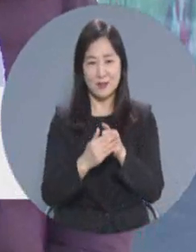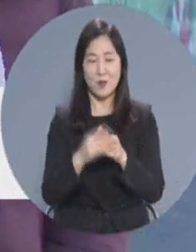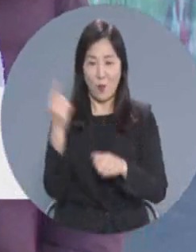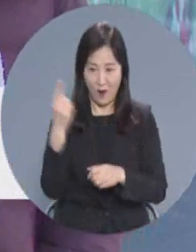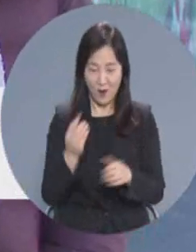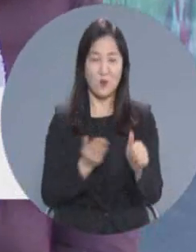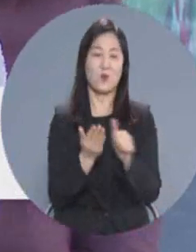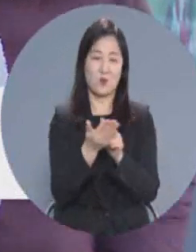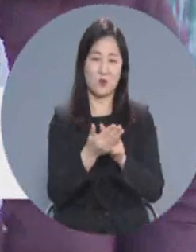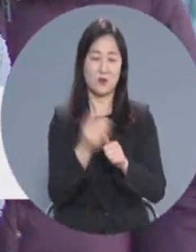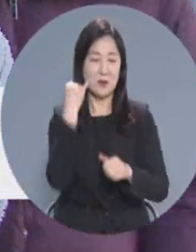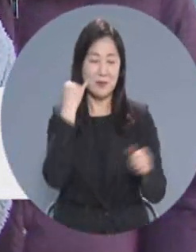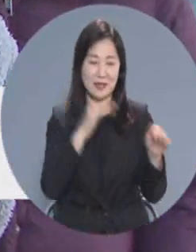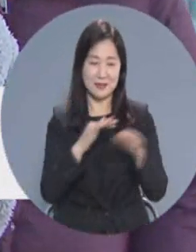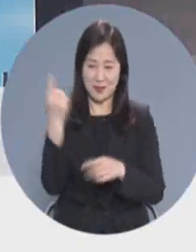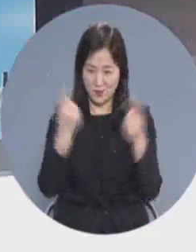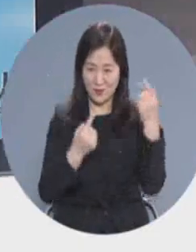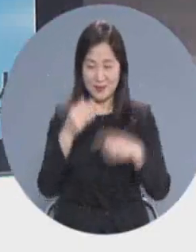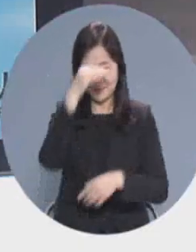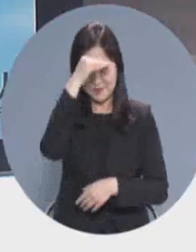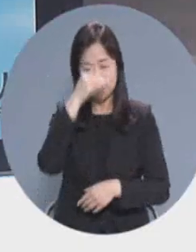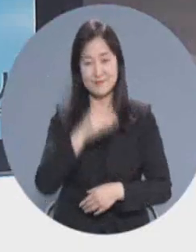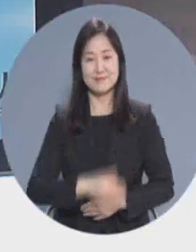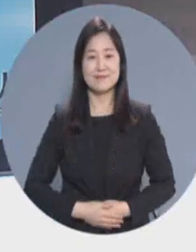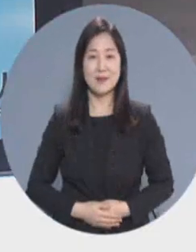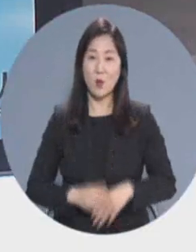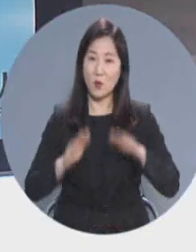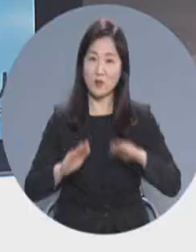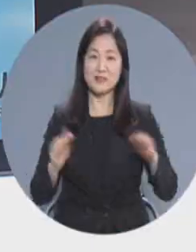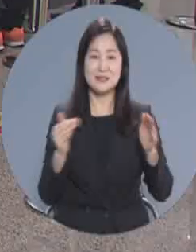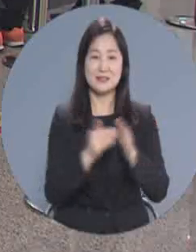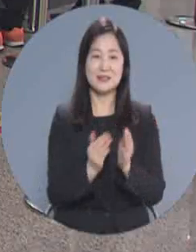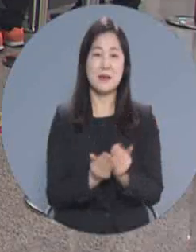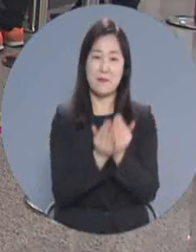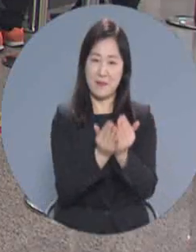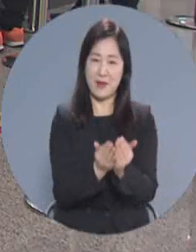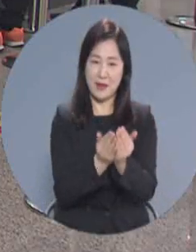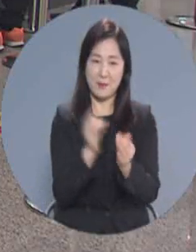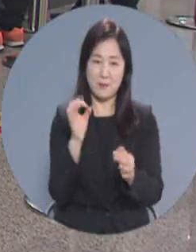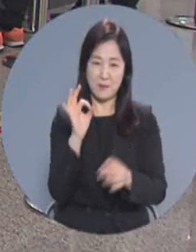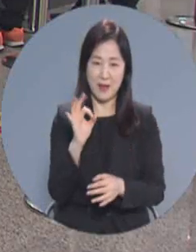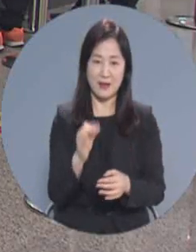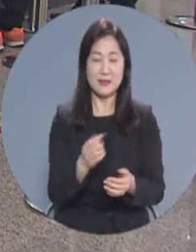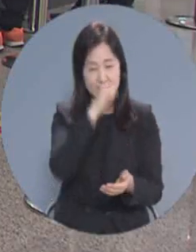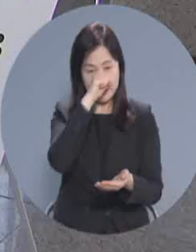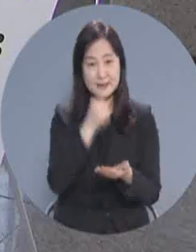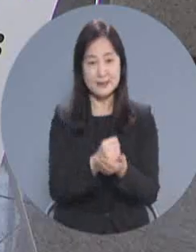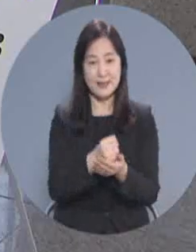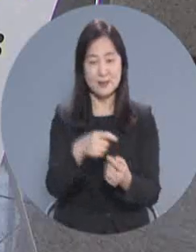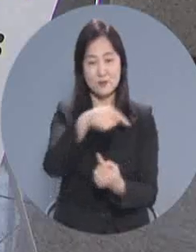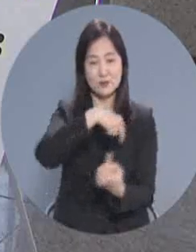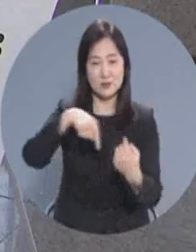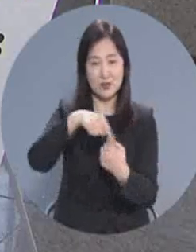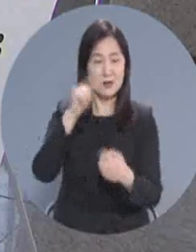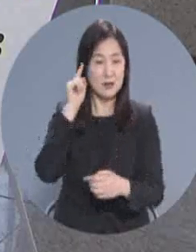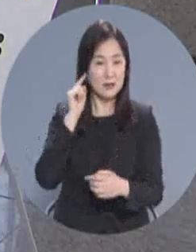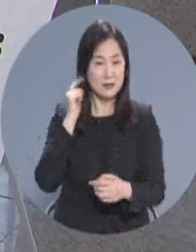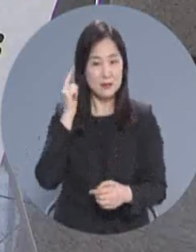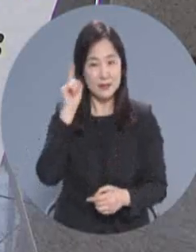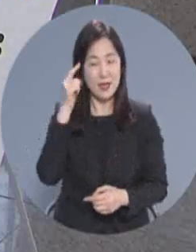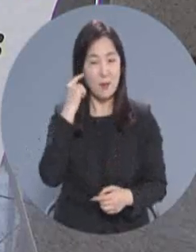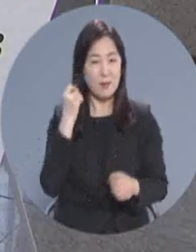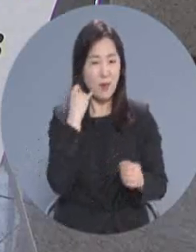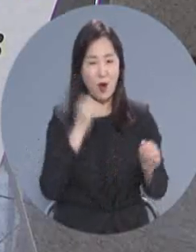오면 여기 오동도 바다보러 이렇게 항상 옵니다. 한편 오늘까지 여객선 운항은 정상적으로 이루어졌지만 내일은 먼 바다를